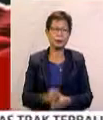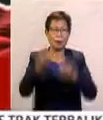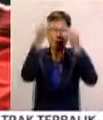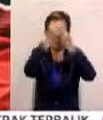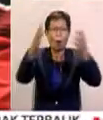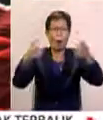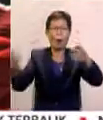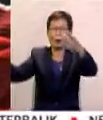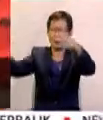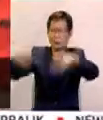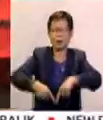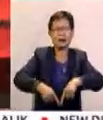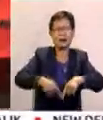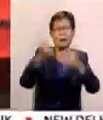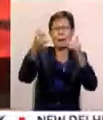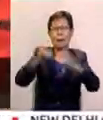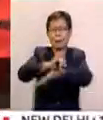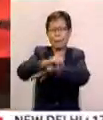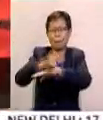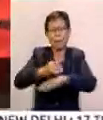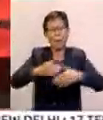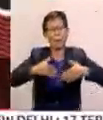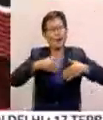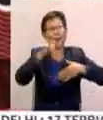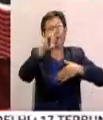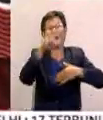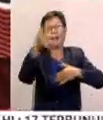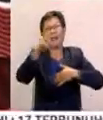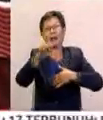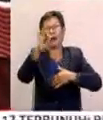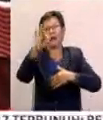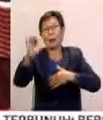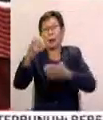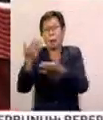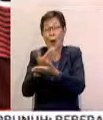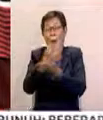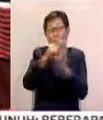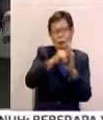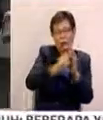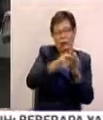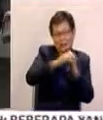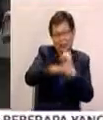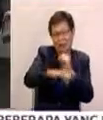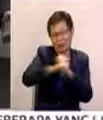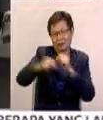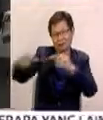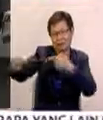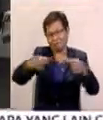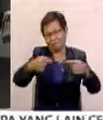Pengumuman kehadiran Zarko pastinya mengembirakan UiTM FC yang kini baru memulakan kempen Liga.